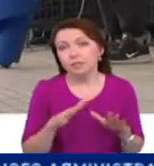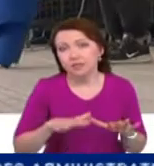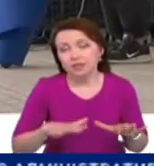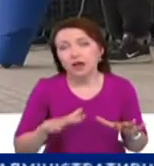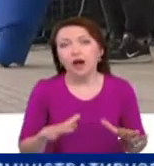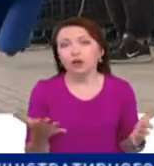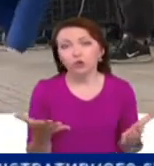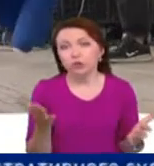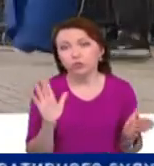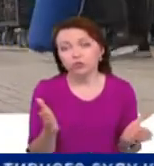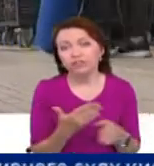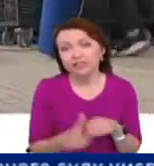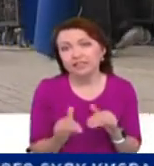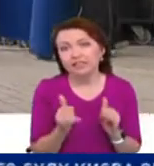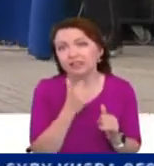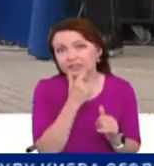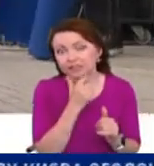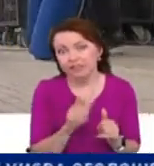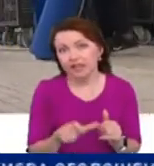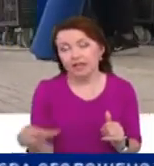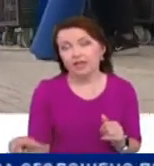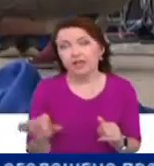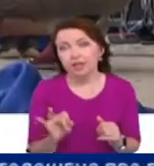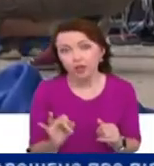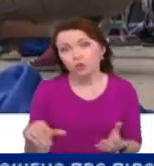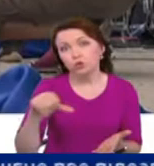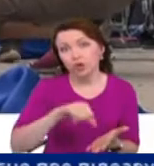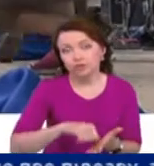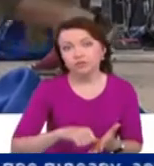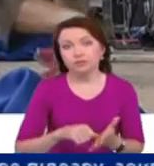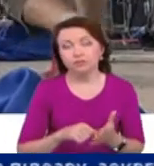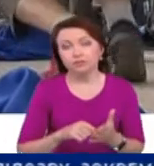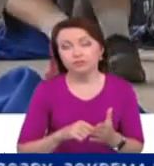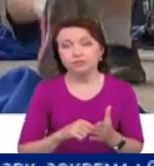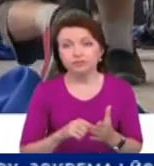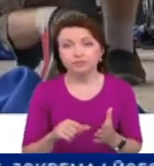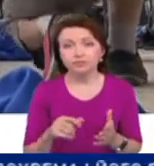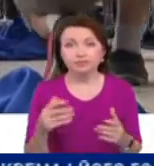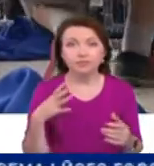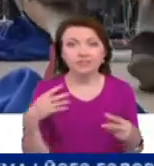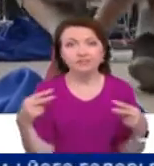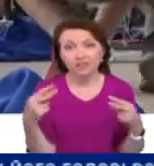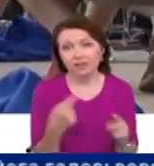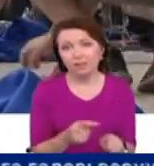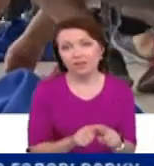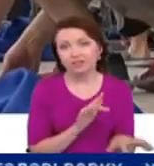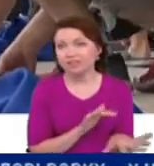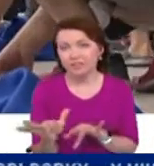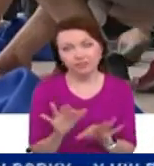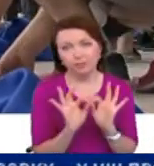ті місця, які будуть виділені для зрителей, і участвувати, бути свідетелями цього дійства